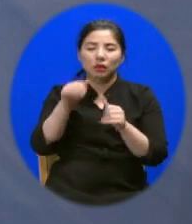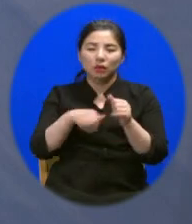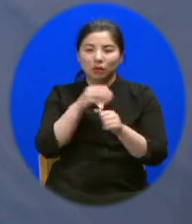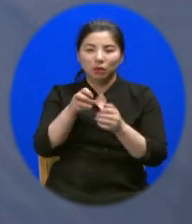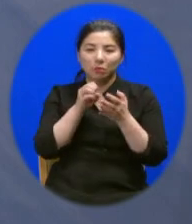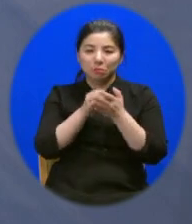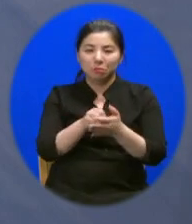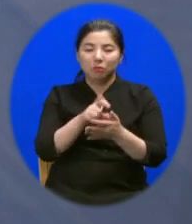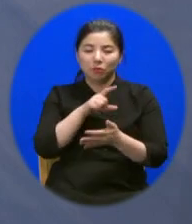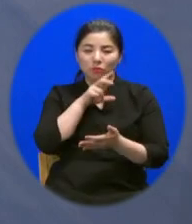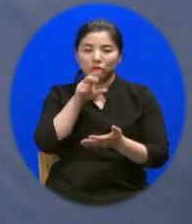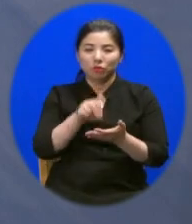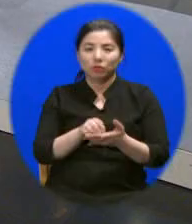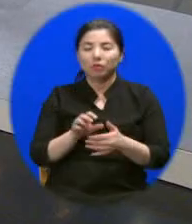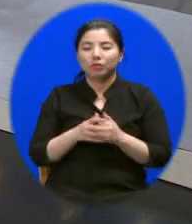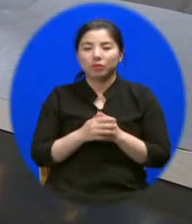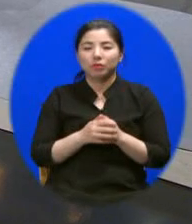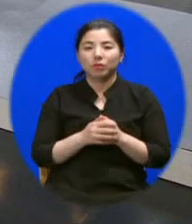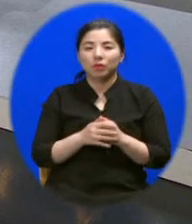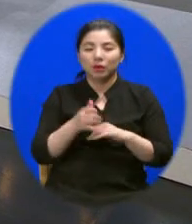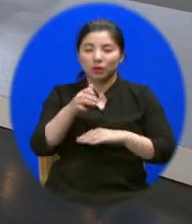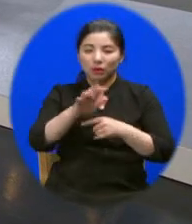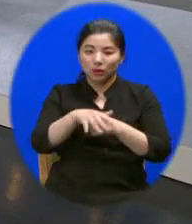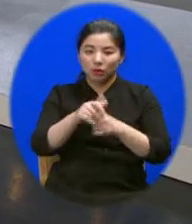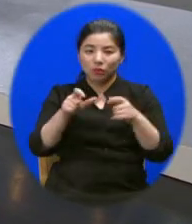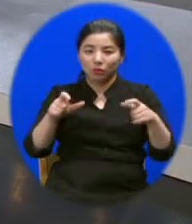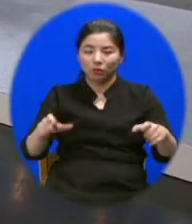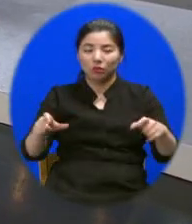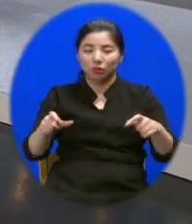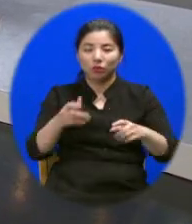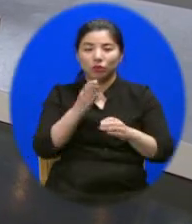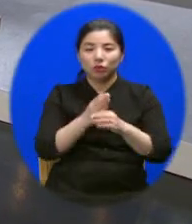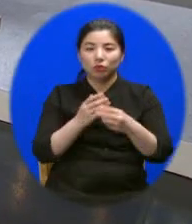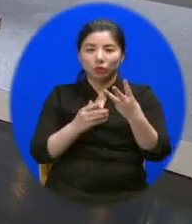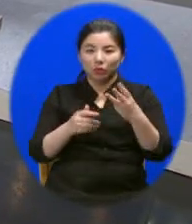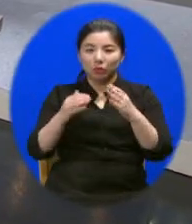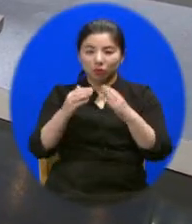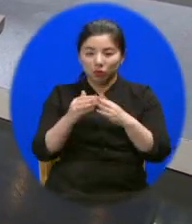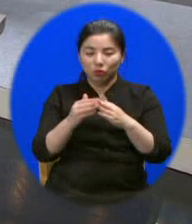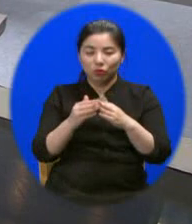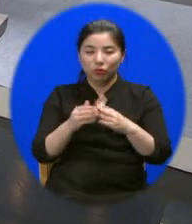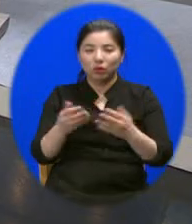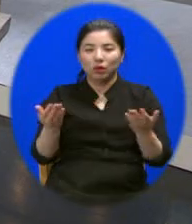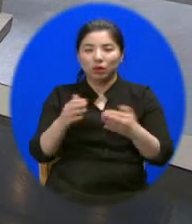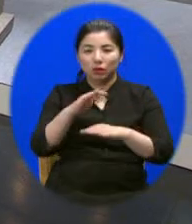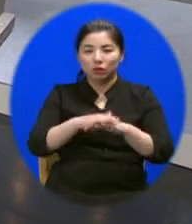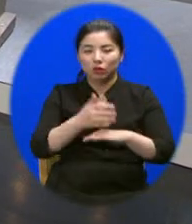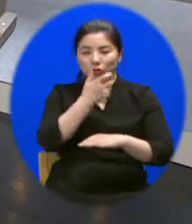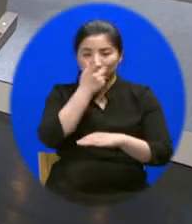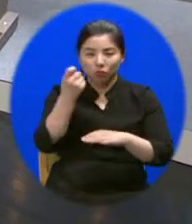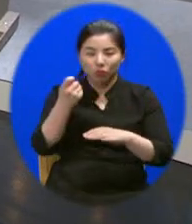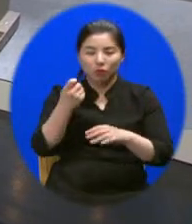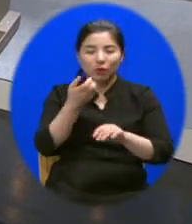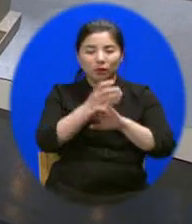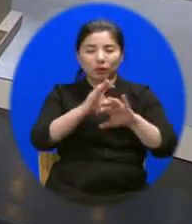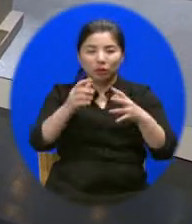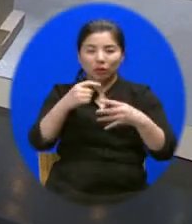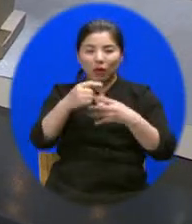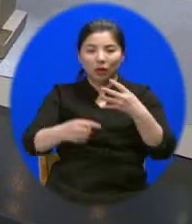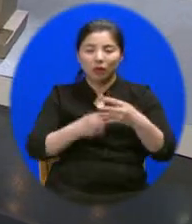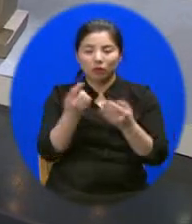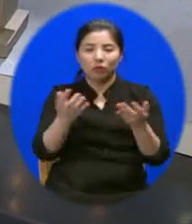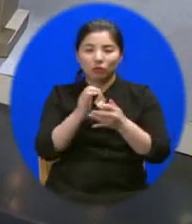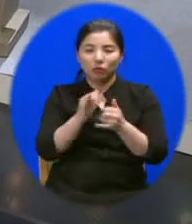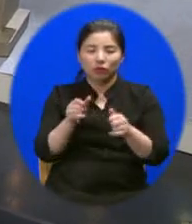인데요 아 질문 드리겠습니다 자 농촌 지역인 중부 3구는 농촌 일손 부족을 외국인 계절 근로자의 의존해